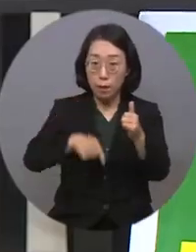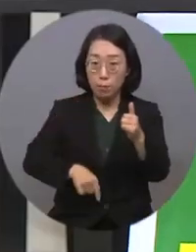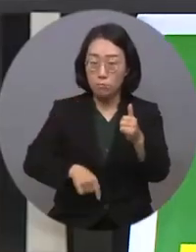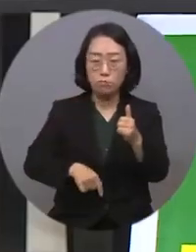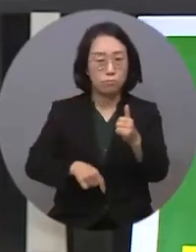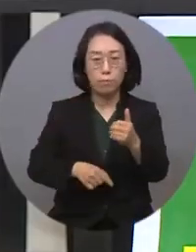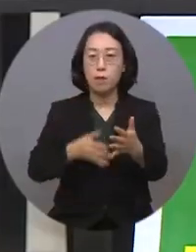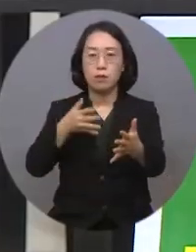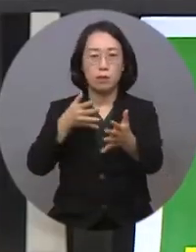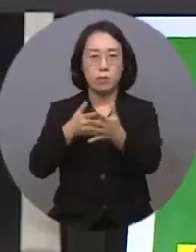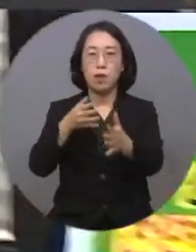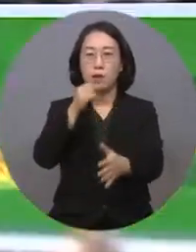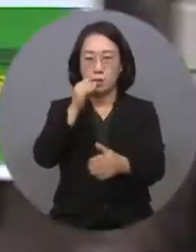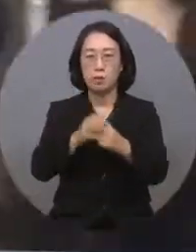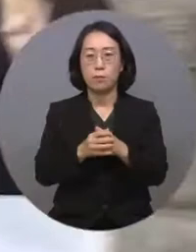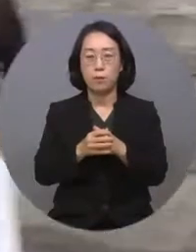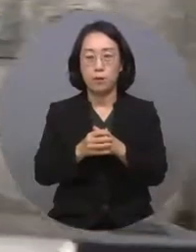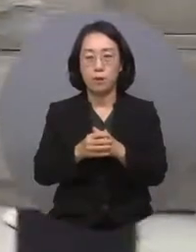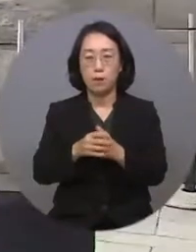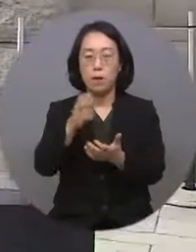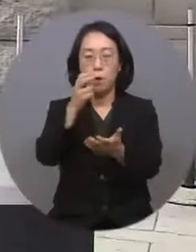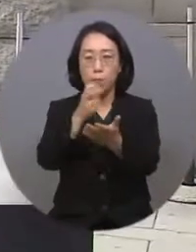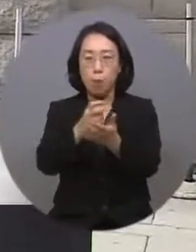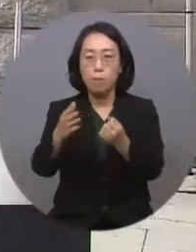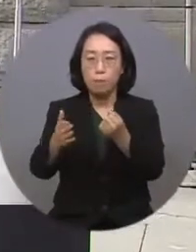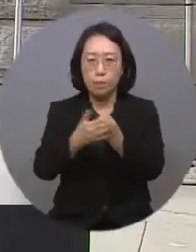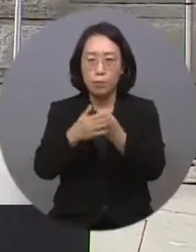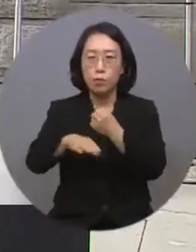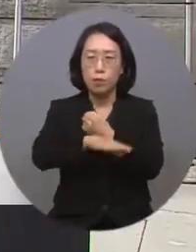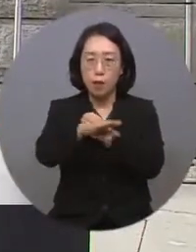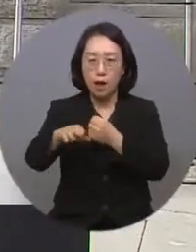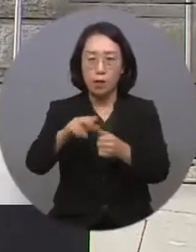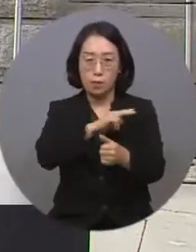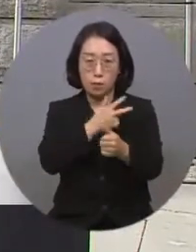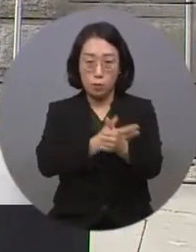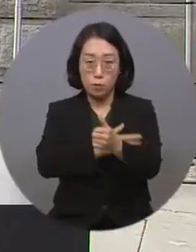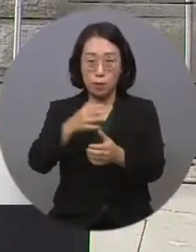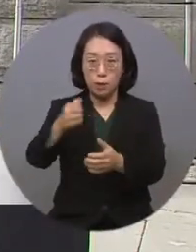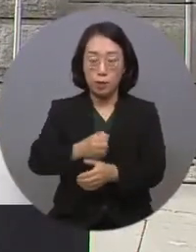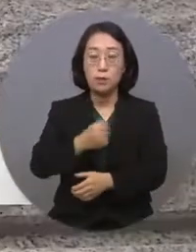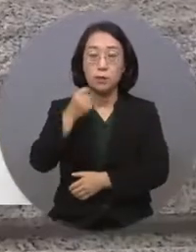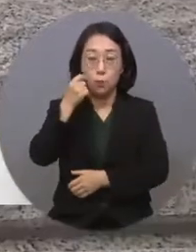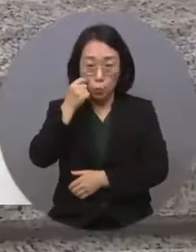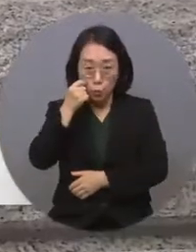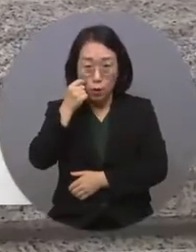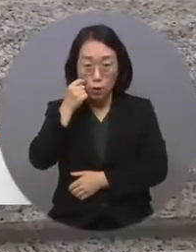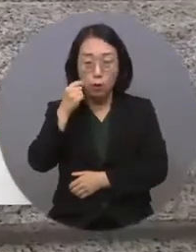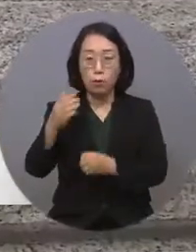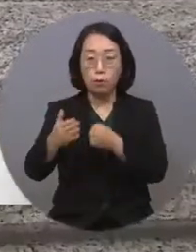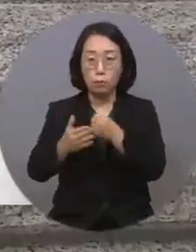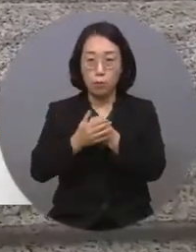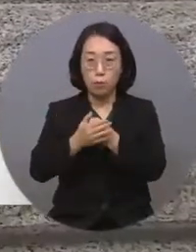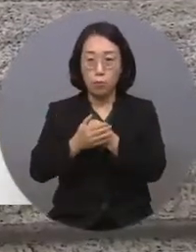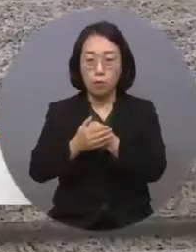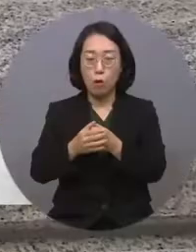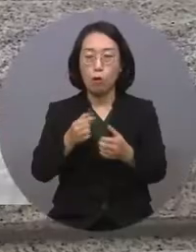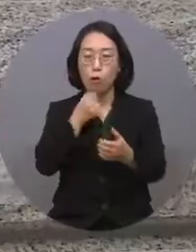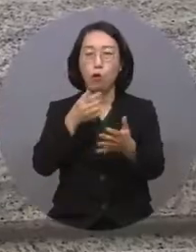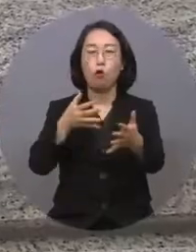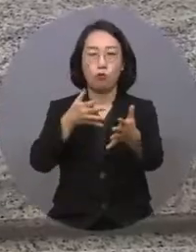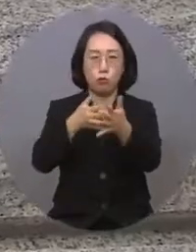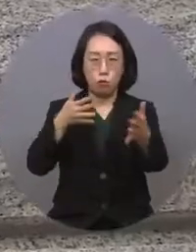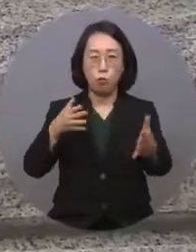있습니다. A씨는 해당 조항으로 인해 사회복지사 자격 취득 요건과 상관없이 자격증 발급을